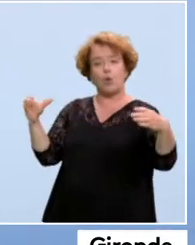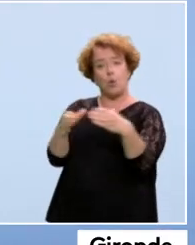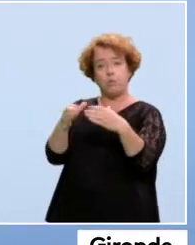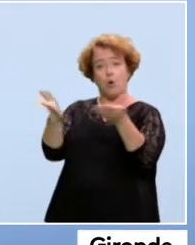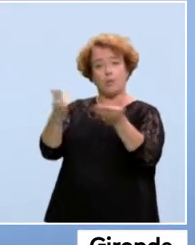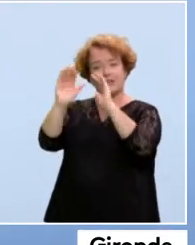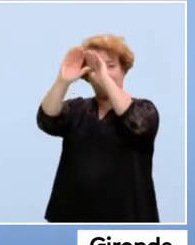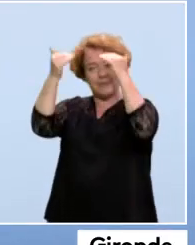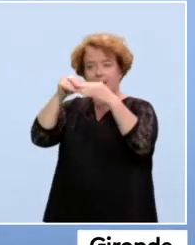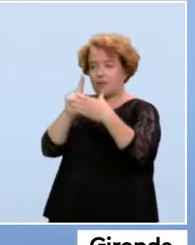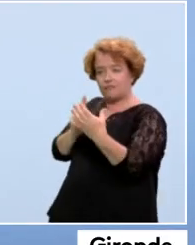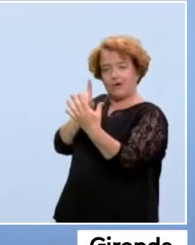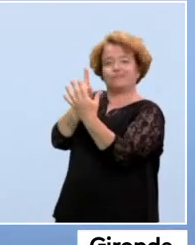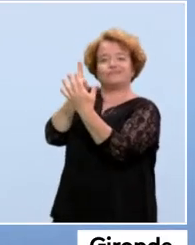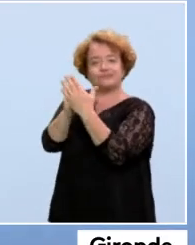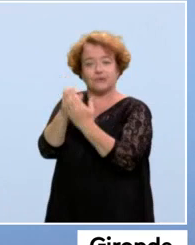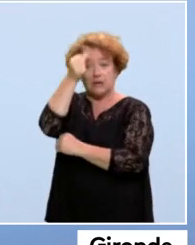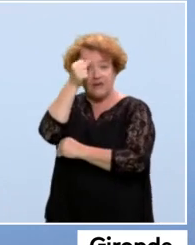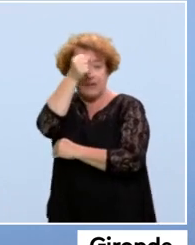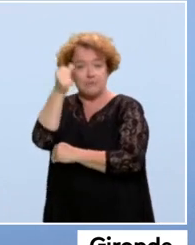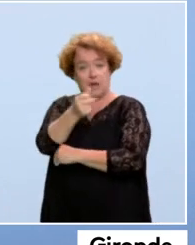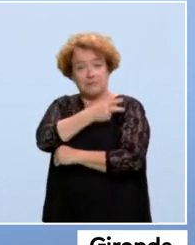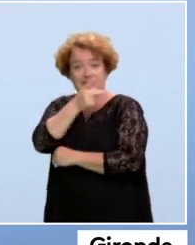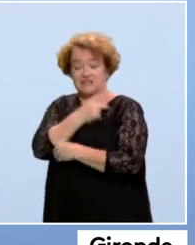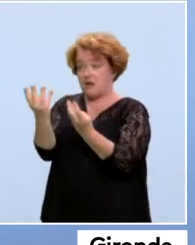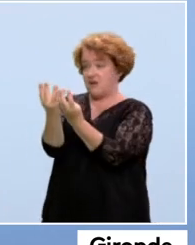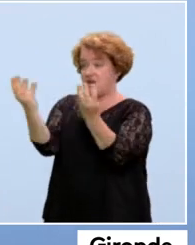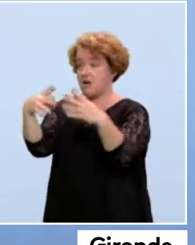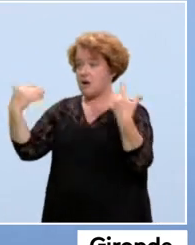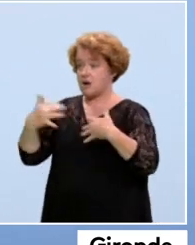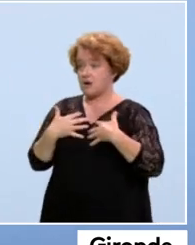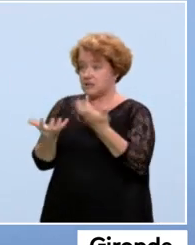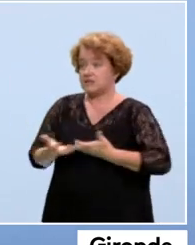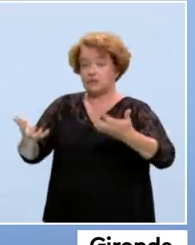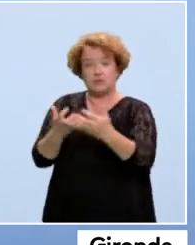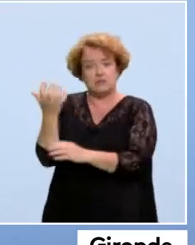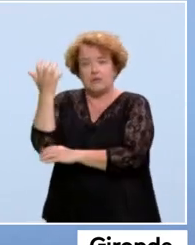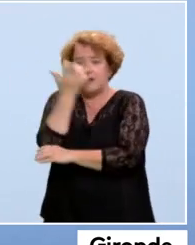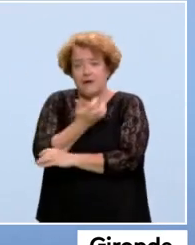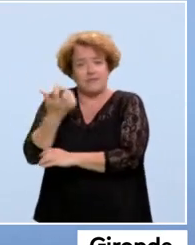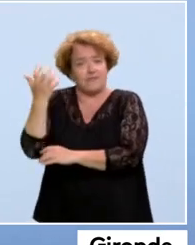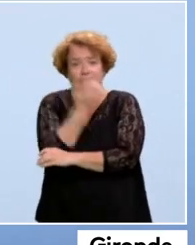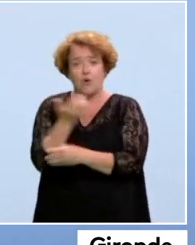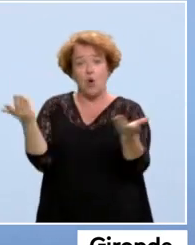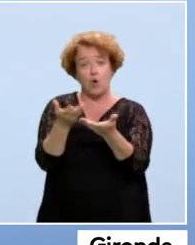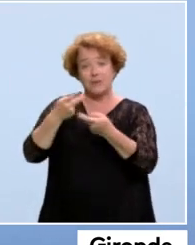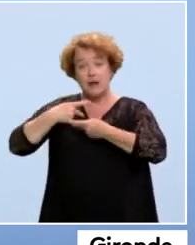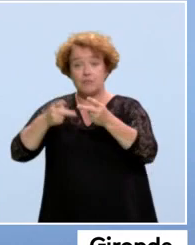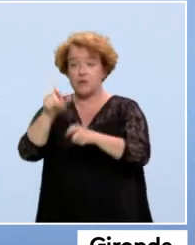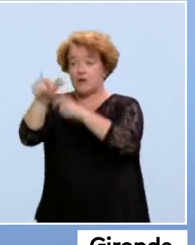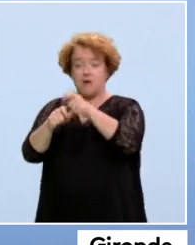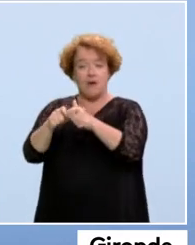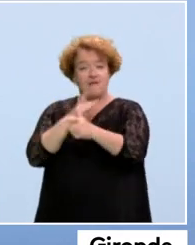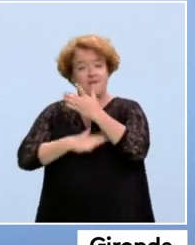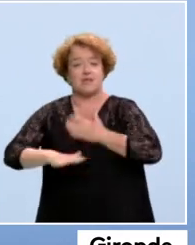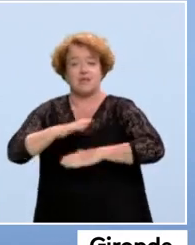Pellegrin et la situation est terrible c'est à dire que l'hôpital public est au bout les soignants sont à bout on a 40%